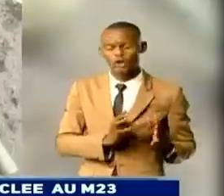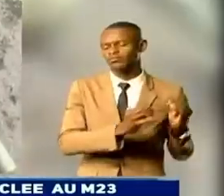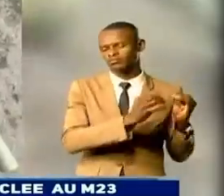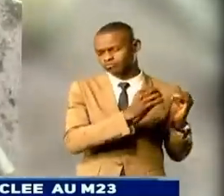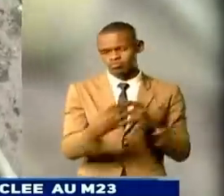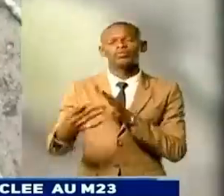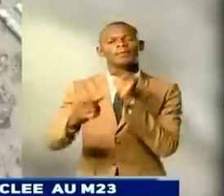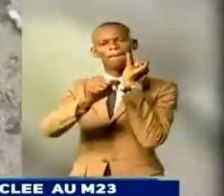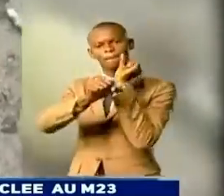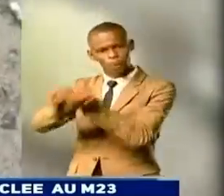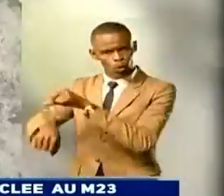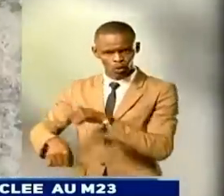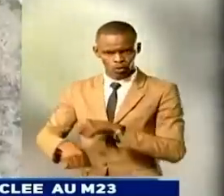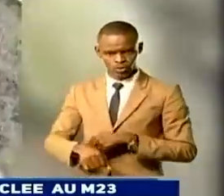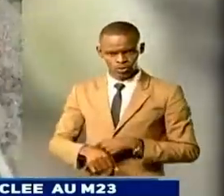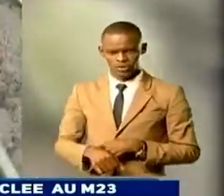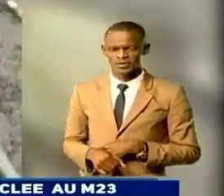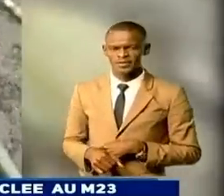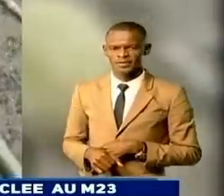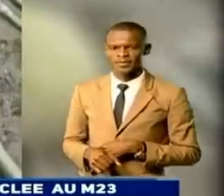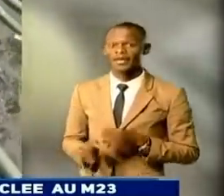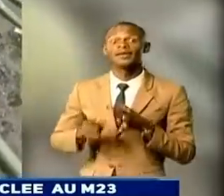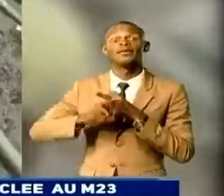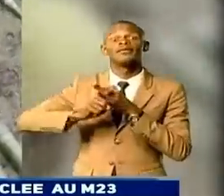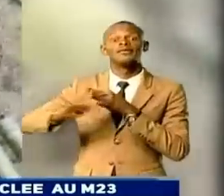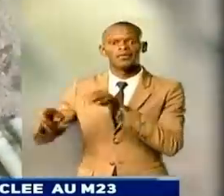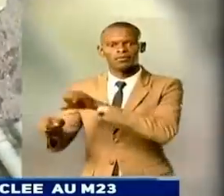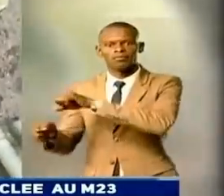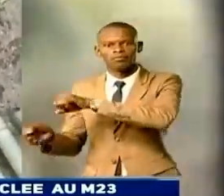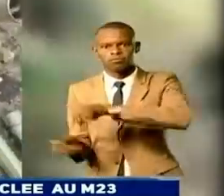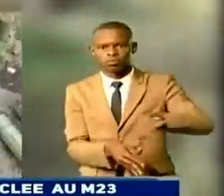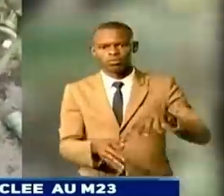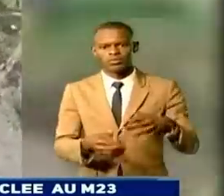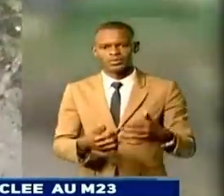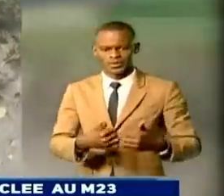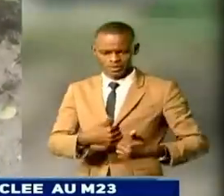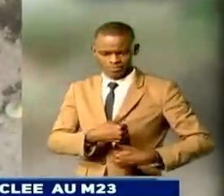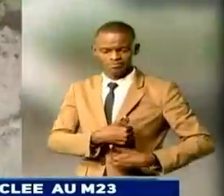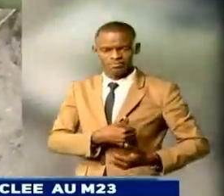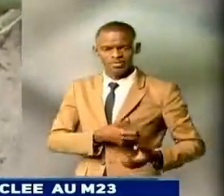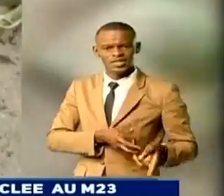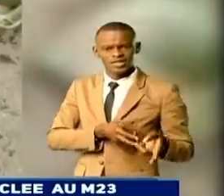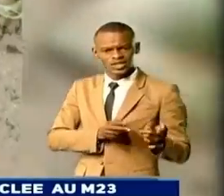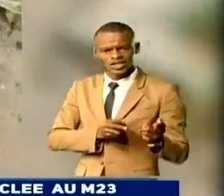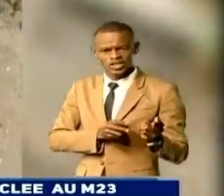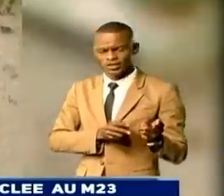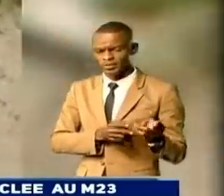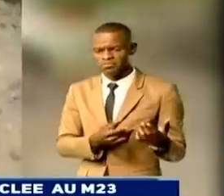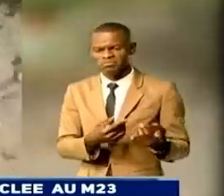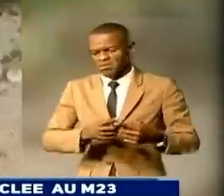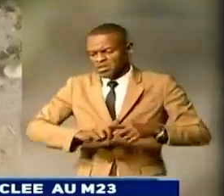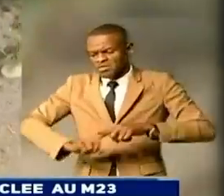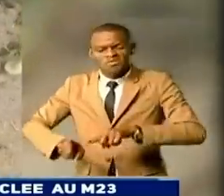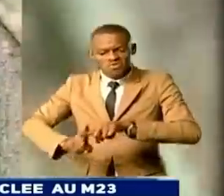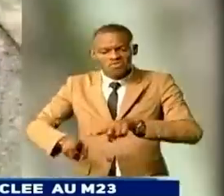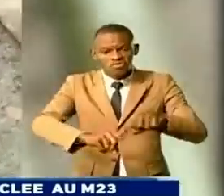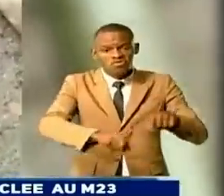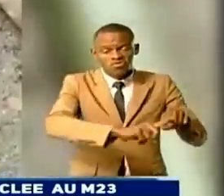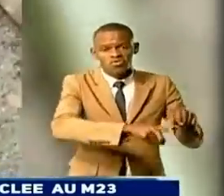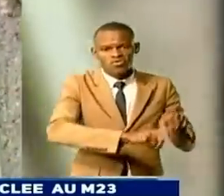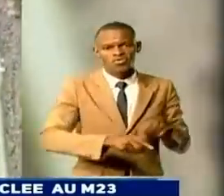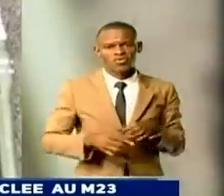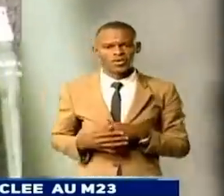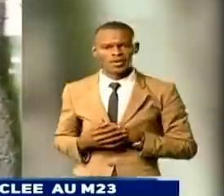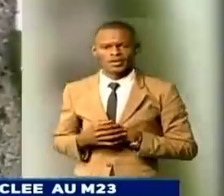débandade, ce dernier précise ce communiqué a abandonné les armes et les effets militaires récupérés par l'armée. Il s'agit notamment